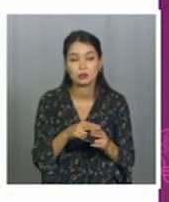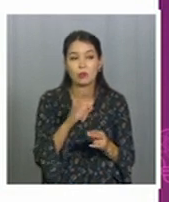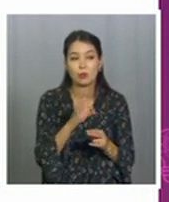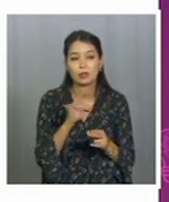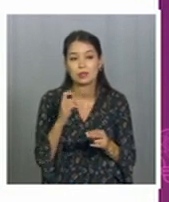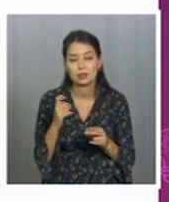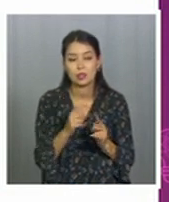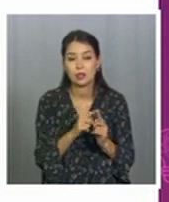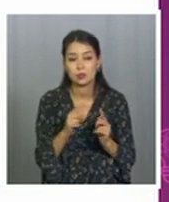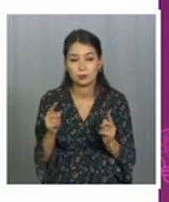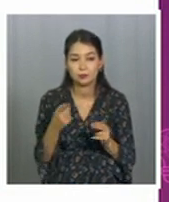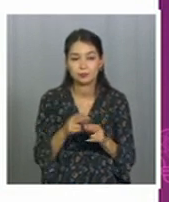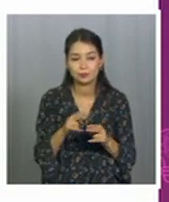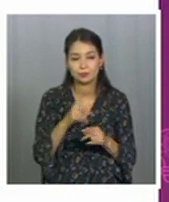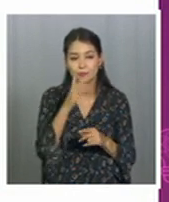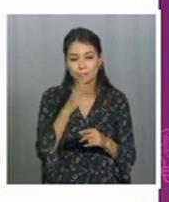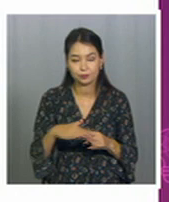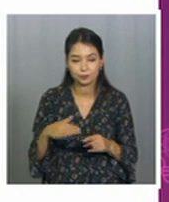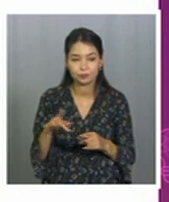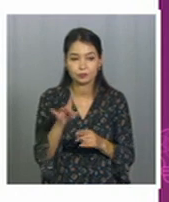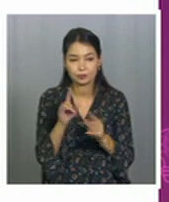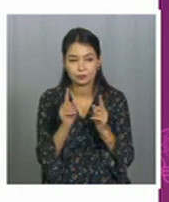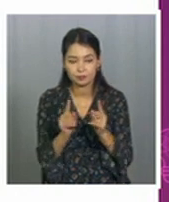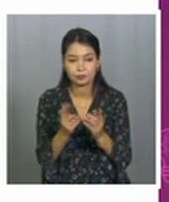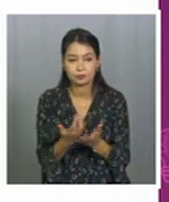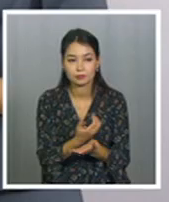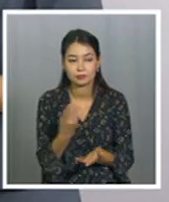жердегі қисық сызықты трапецияның ауданын табу керек.